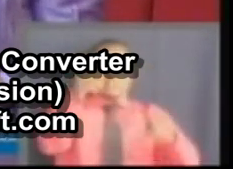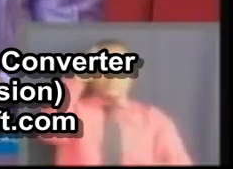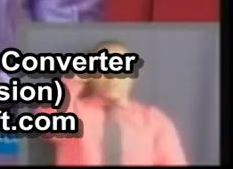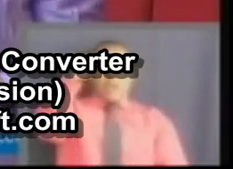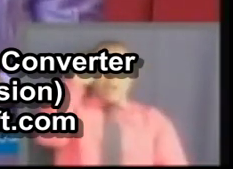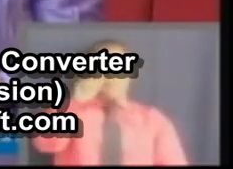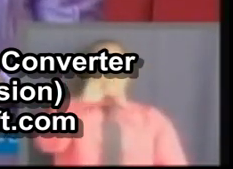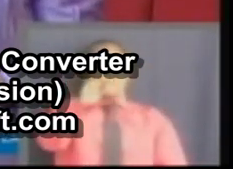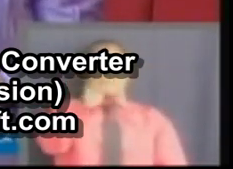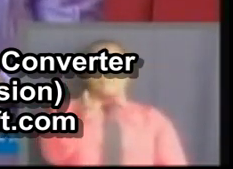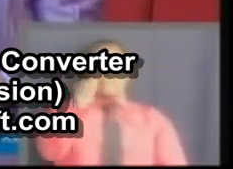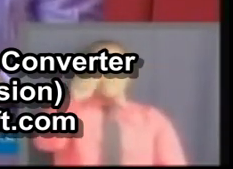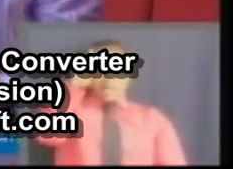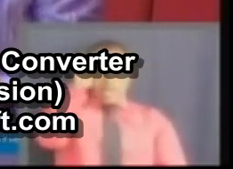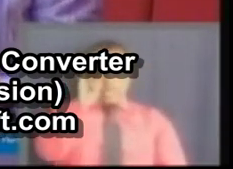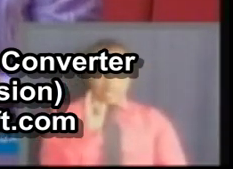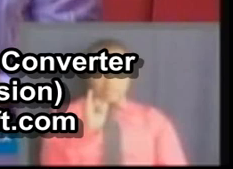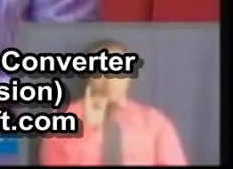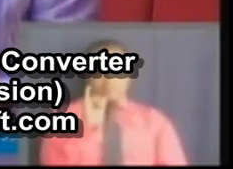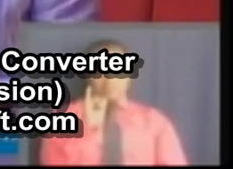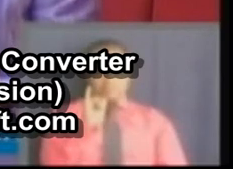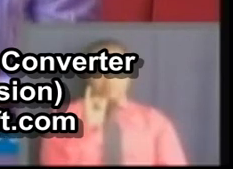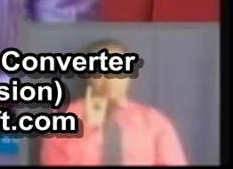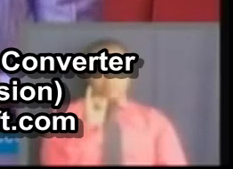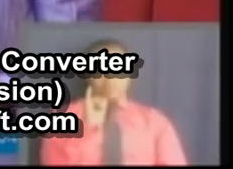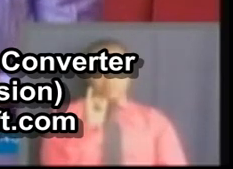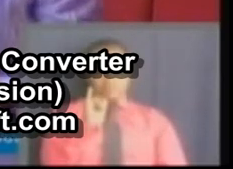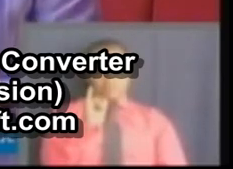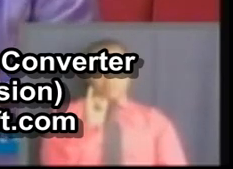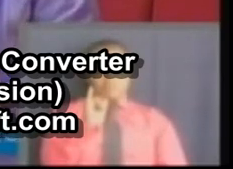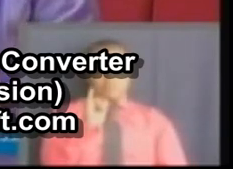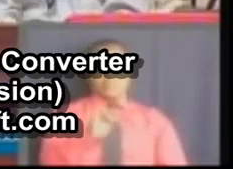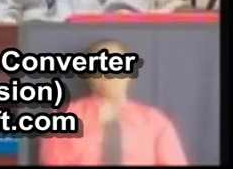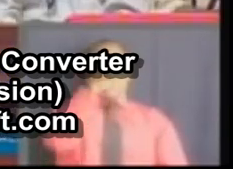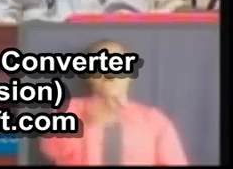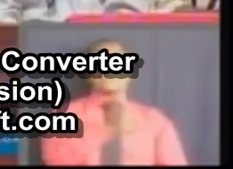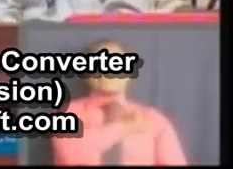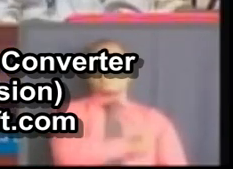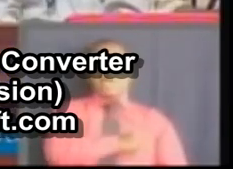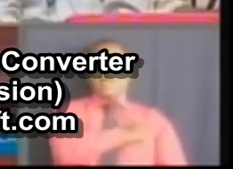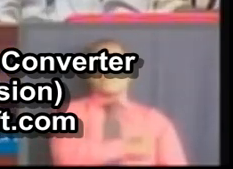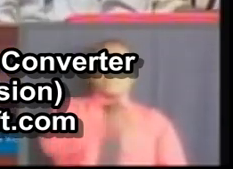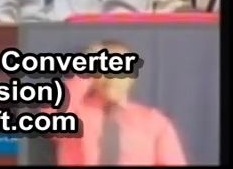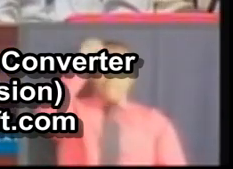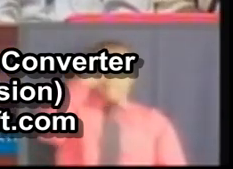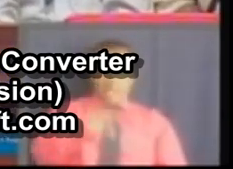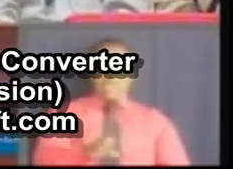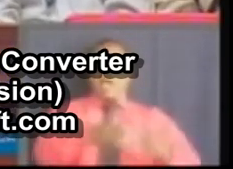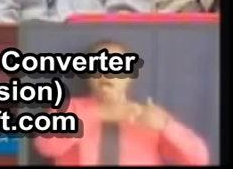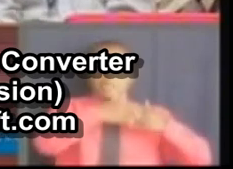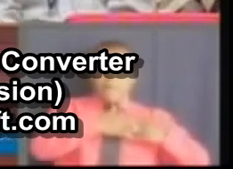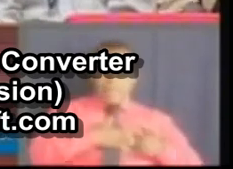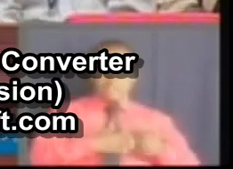sipendi kusema aliyekaa kitako, Mheshimiwa Machali namtaja kwa jina, ana tabia mbaya, anapenda kuropoka